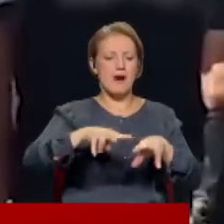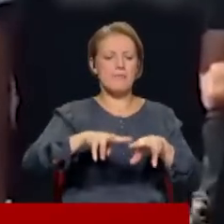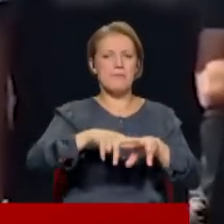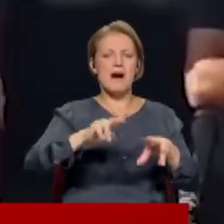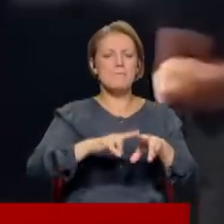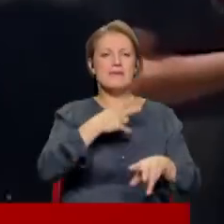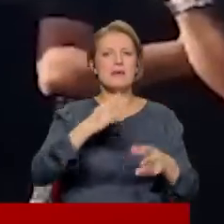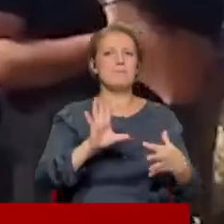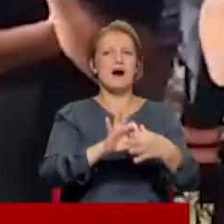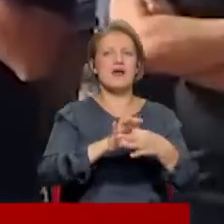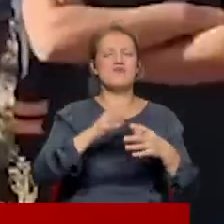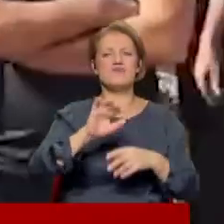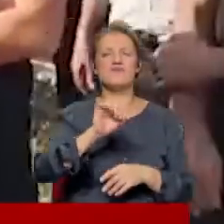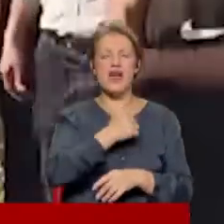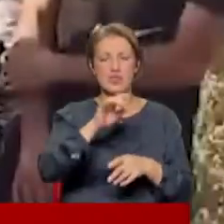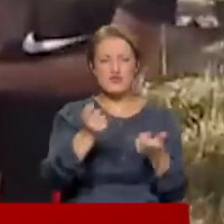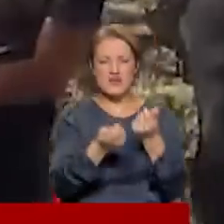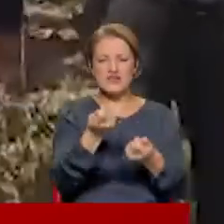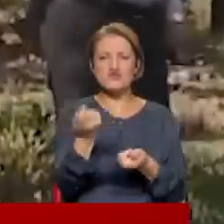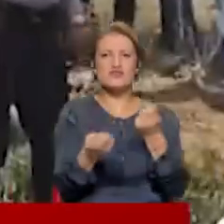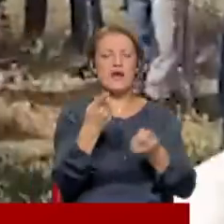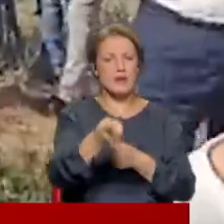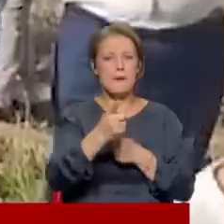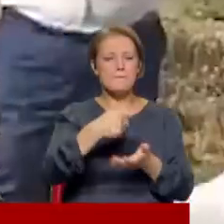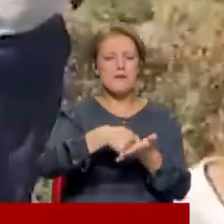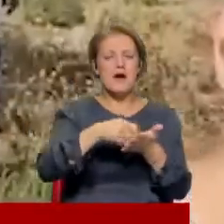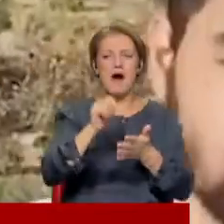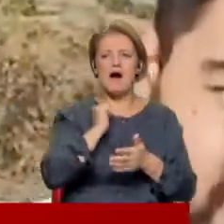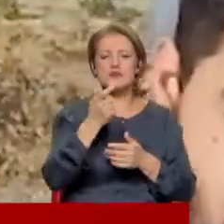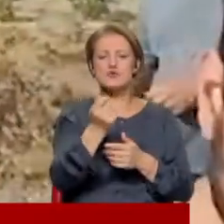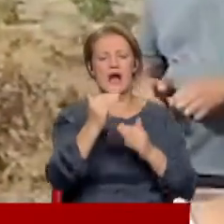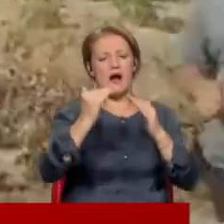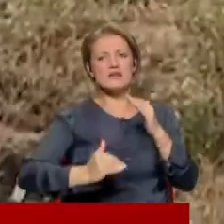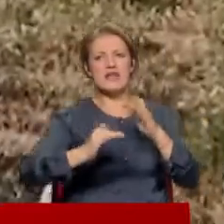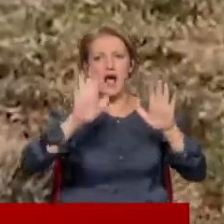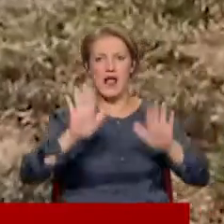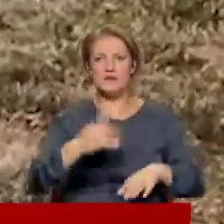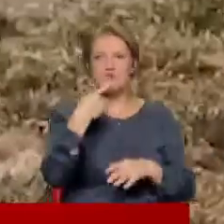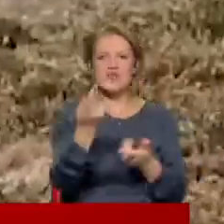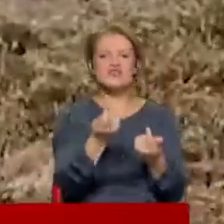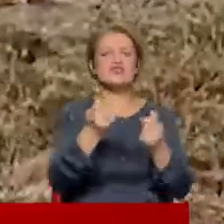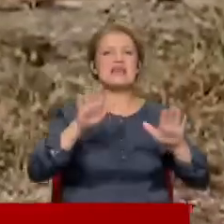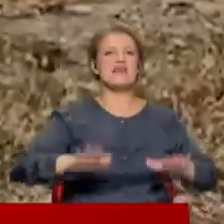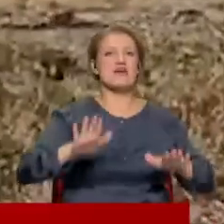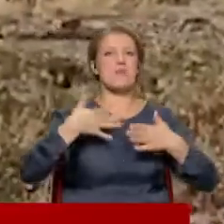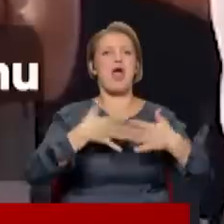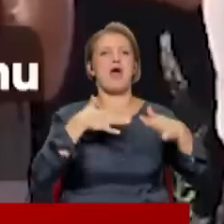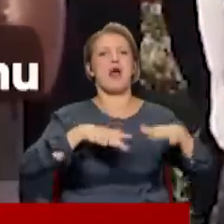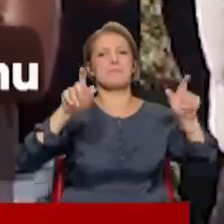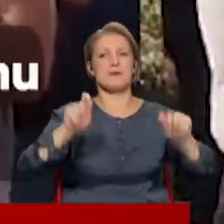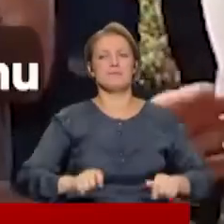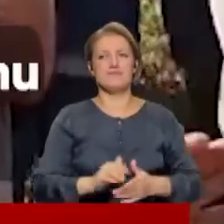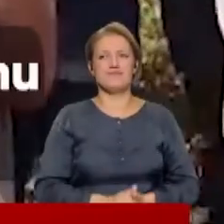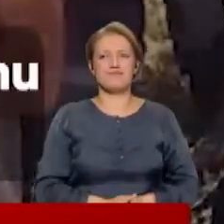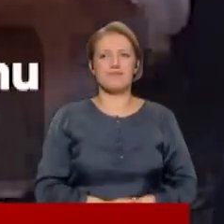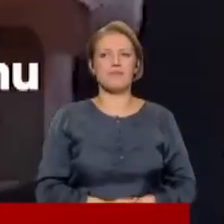Belediyesi'ne bağlı Fen İşleri çalışanları maaşlarının asgari ücretin altında kaldığını söyleyerek iş yavaşlatma eylemi başlattı. Ya